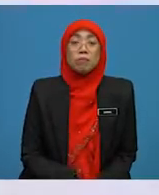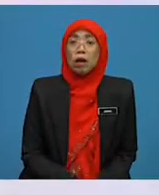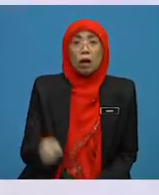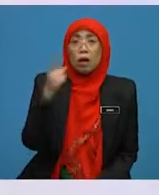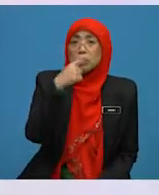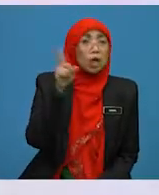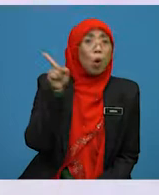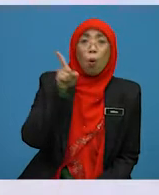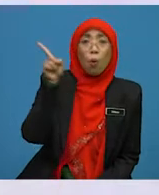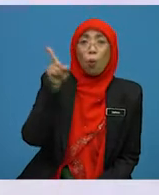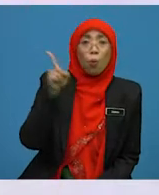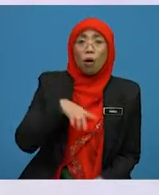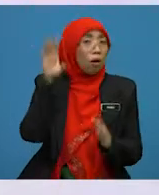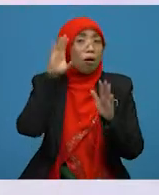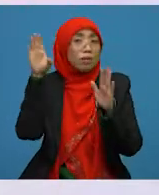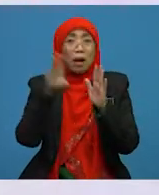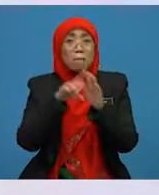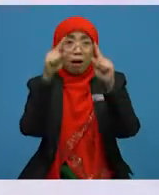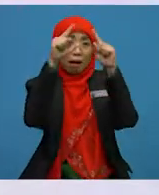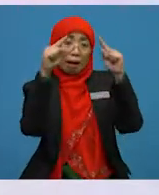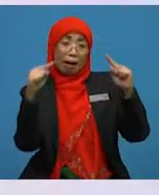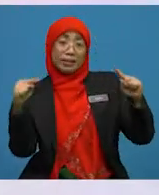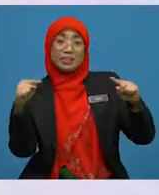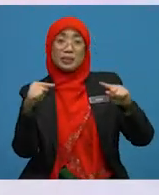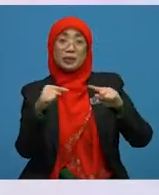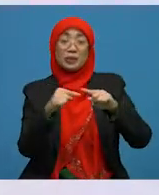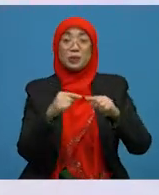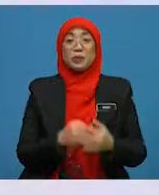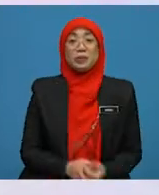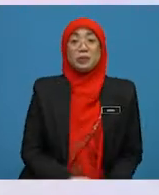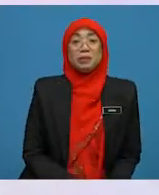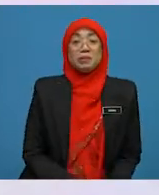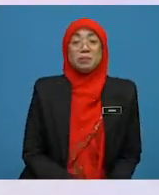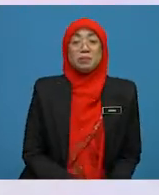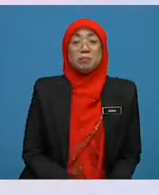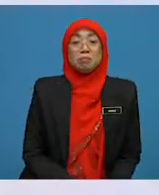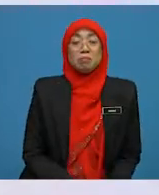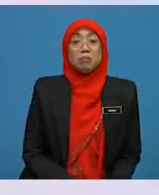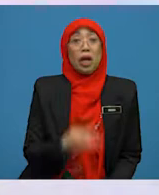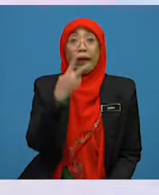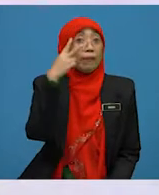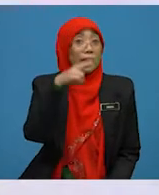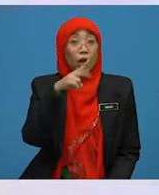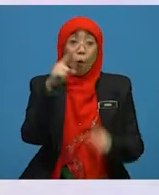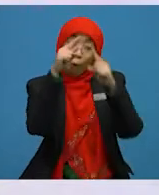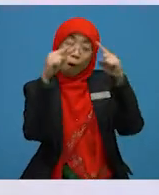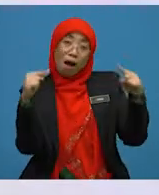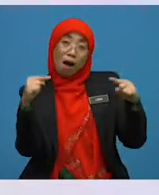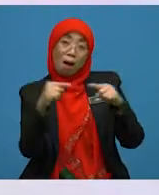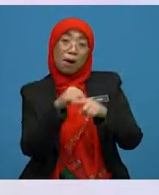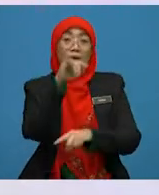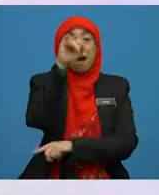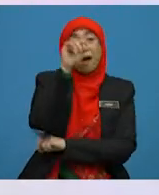Berdasarkan rajah segitiga semiotik Ogden dan Richard 1923,